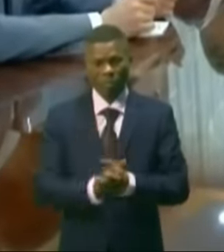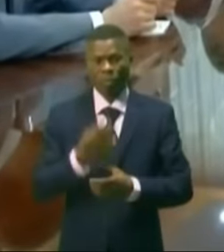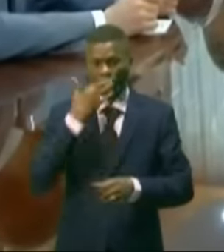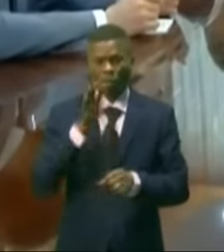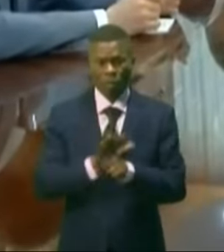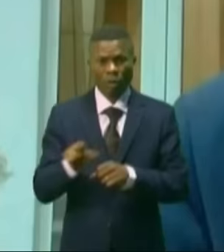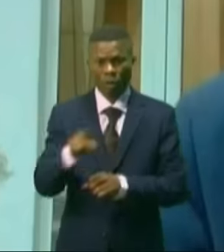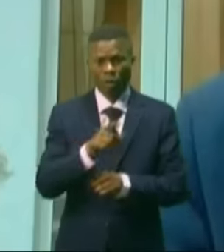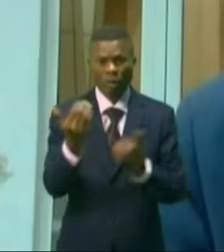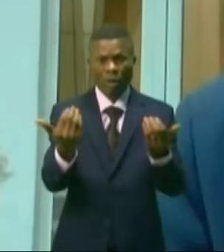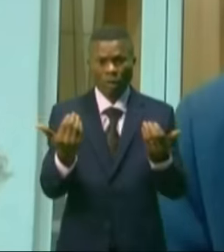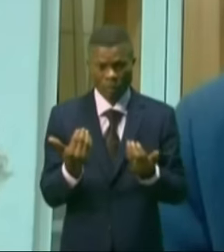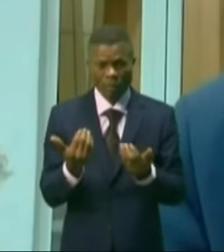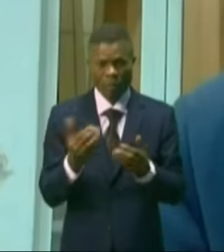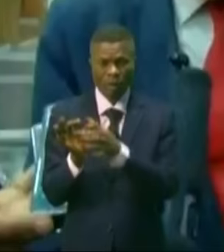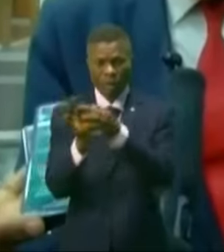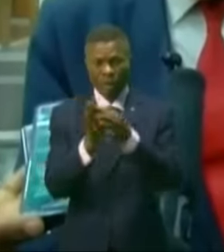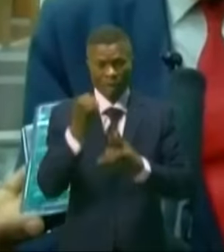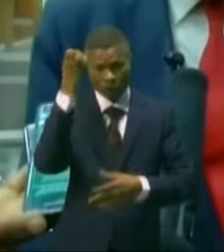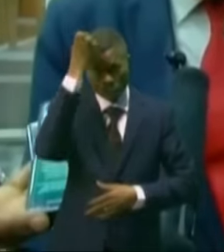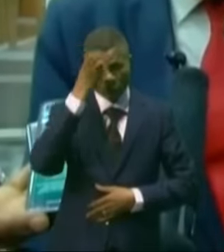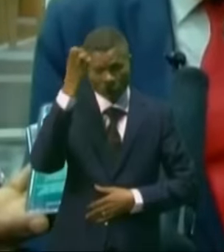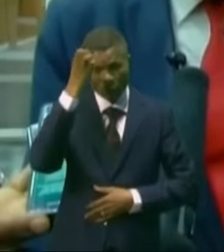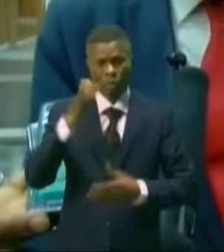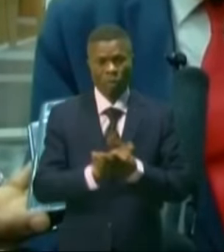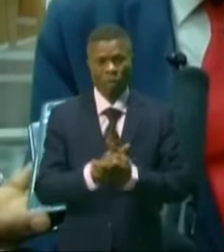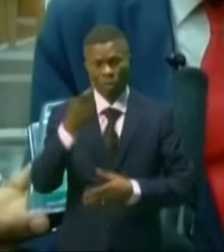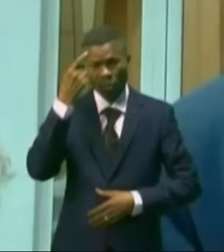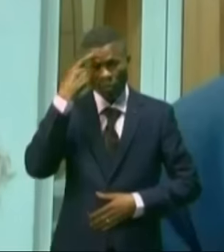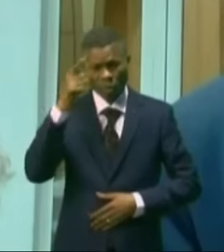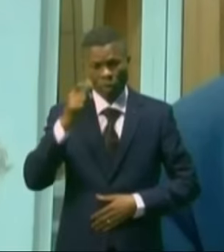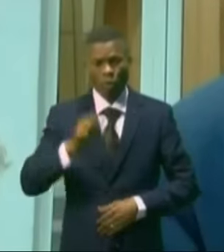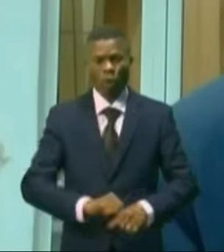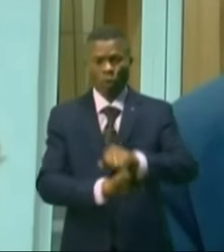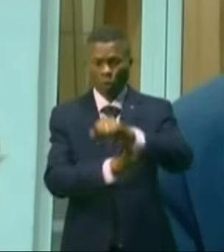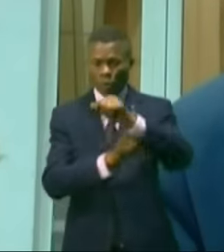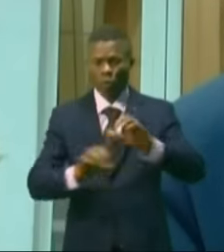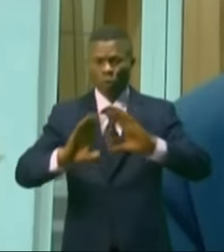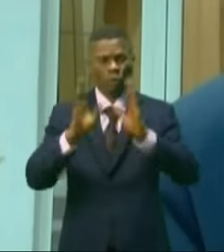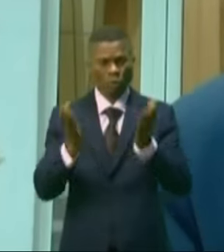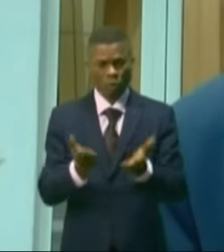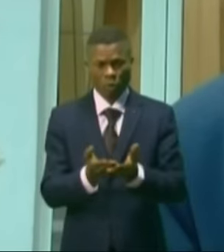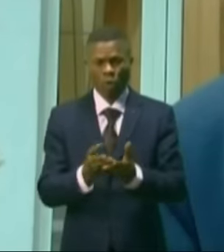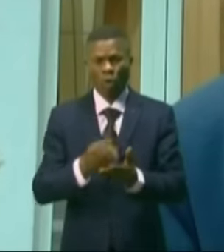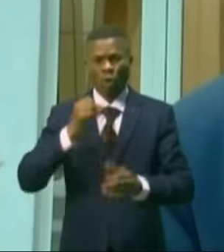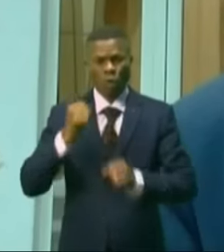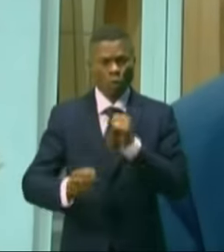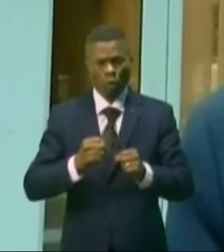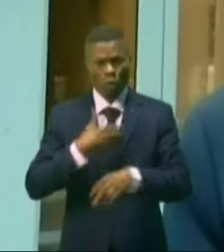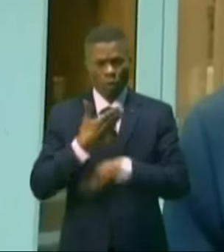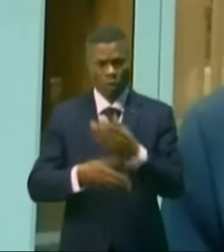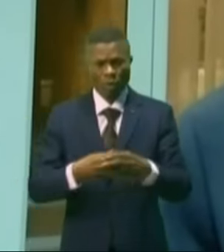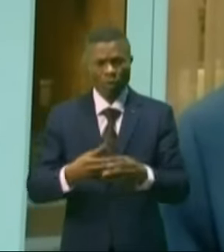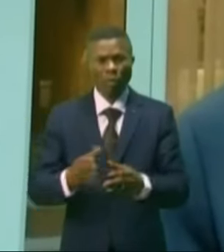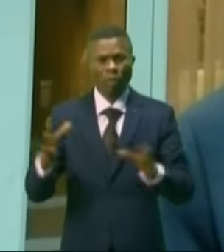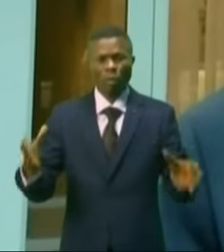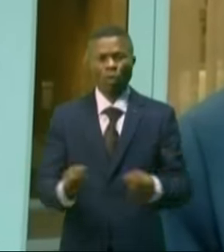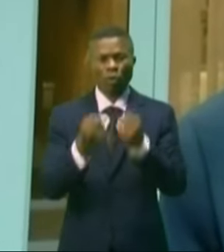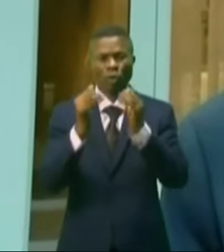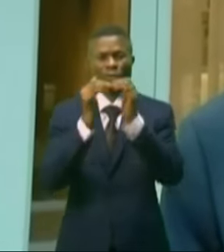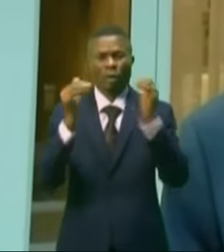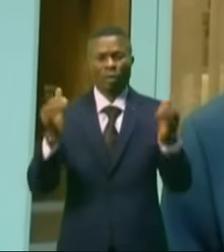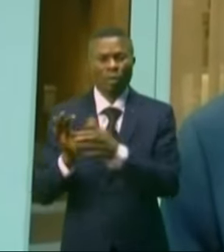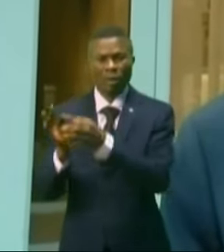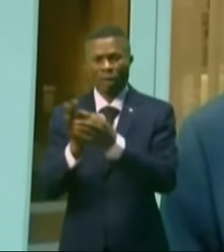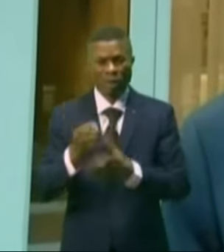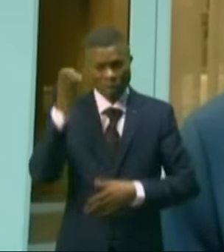la volonté de l'Union européenne de soutenir tous les efforts vers la paix. L'Union européenne est le